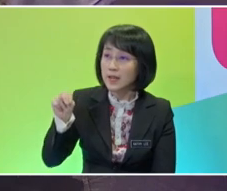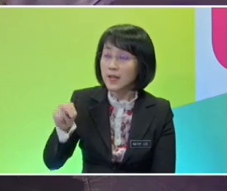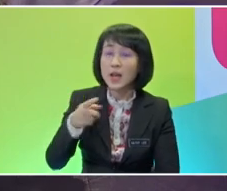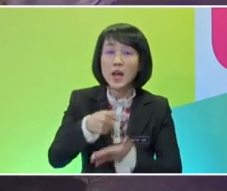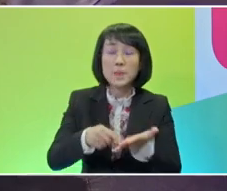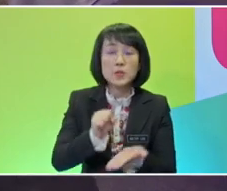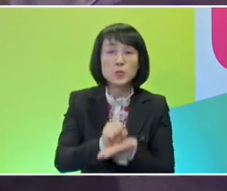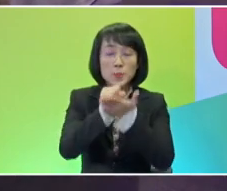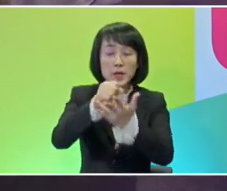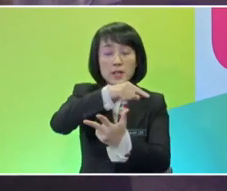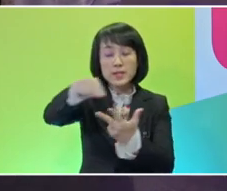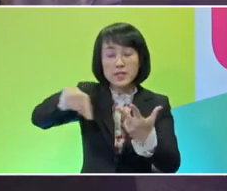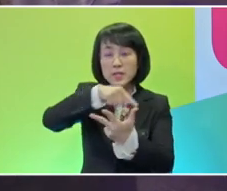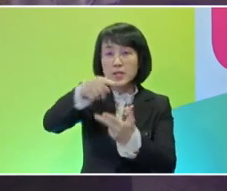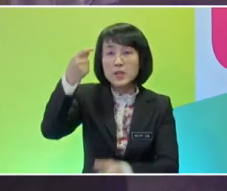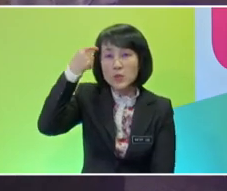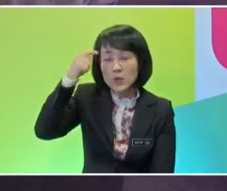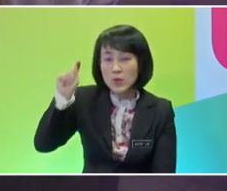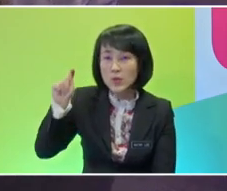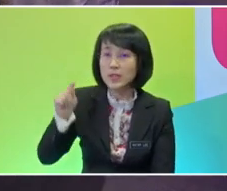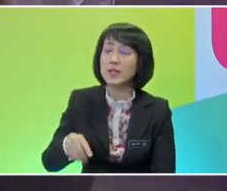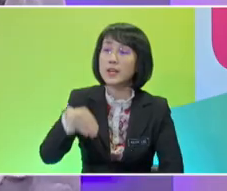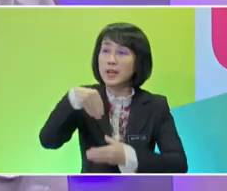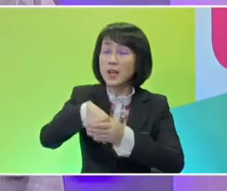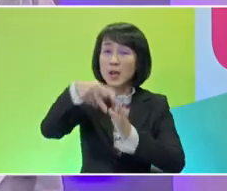ketiga-tiga orang tokoh ini dalam bidang pendidikan